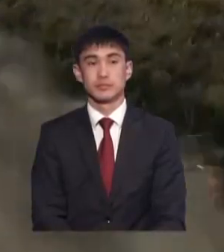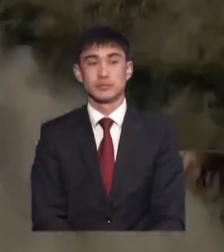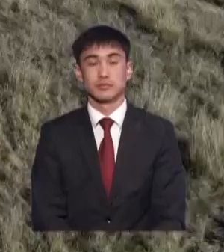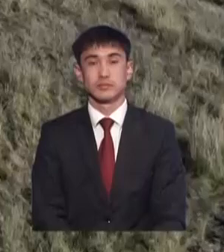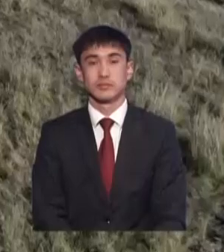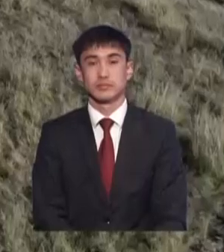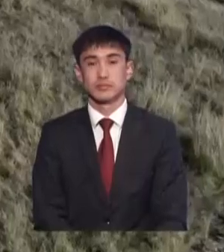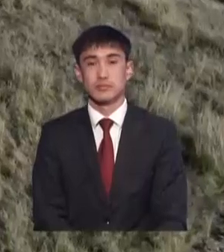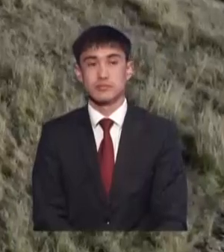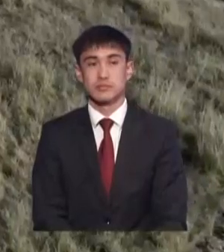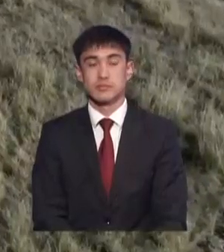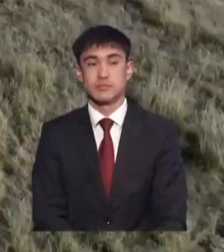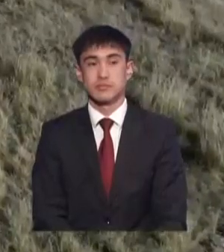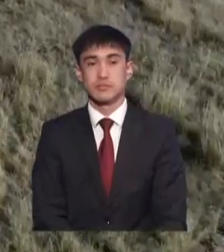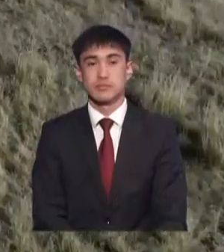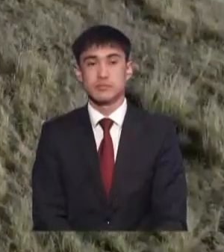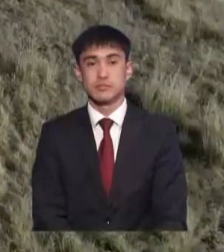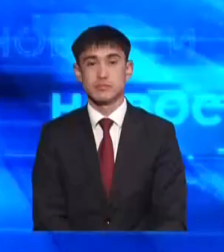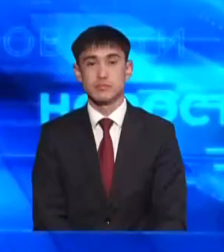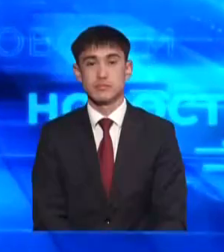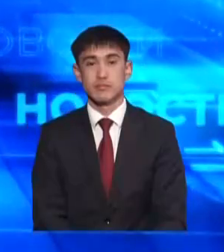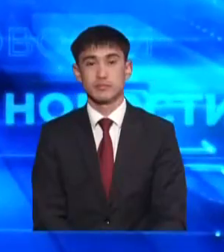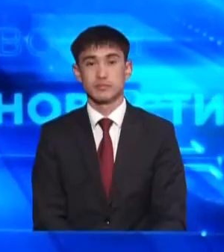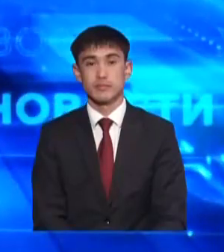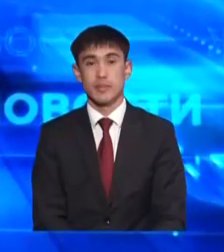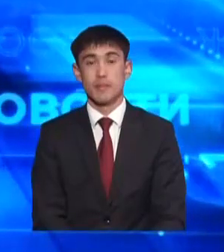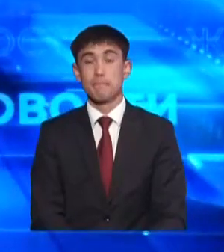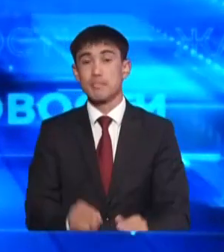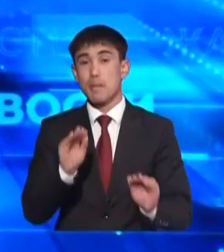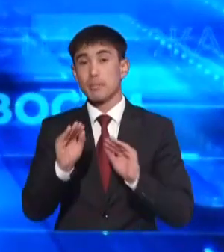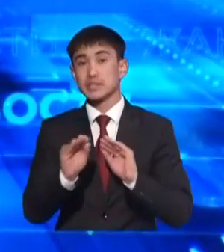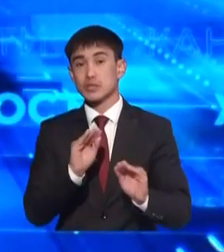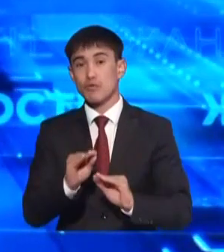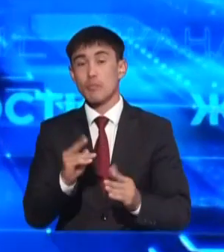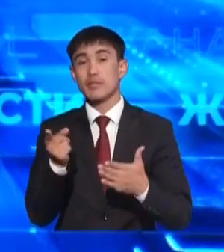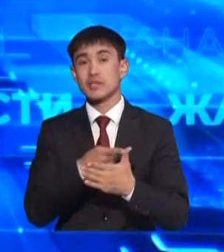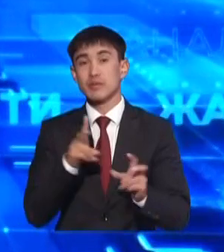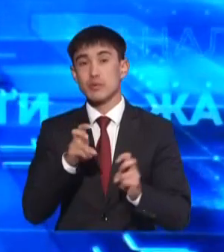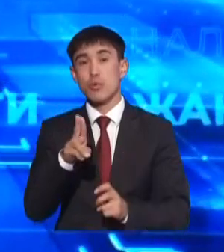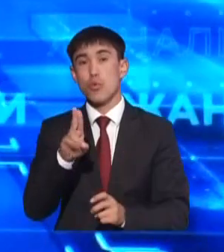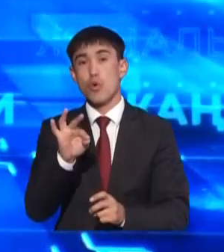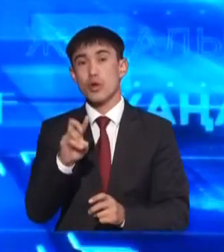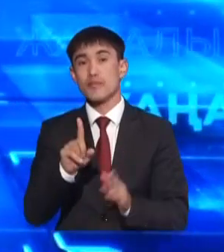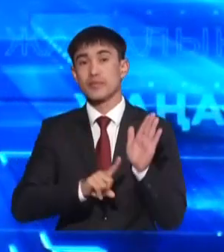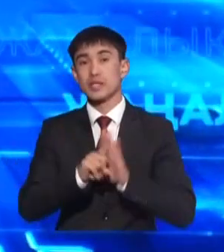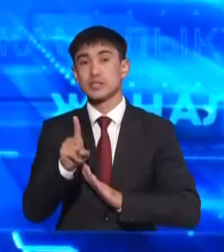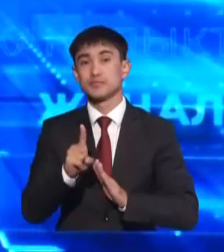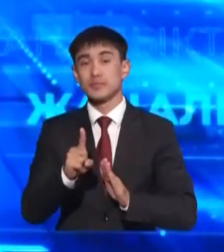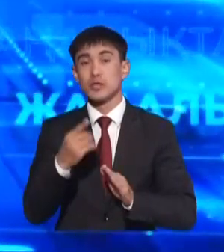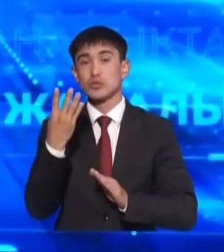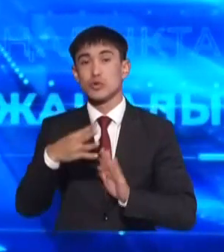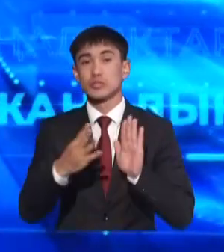Азамбай, телерадиокомпания ЖТСУ. С премьеры постановки под названием «Коке» начал свой